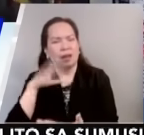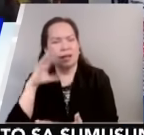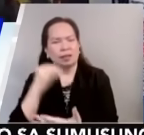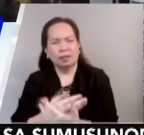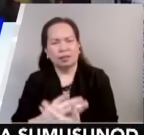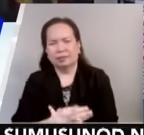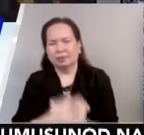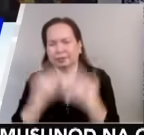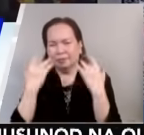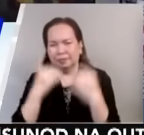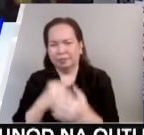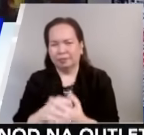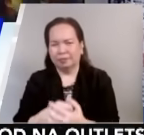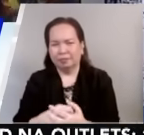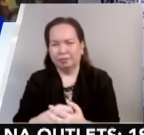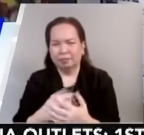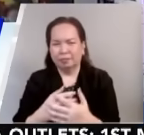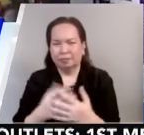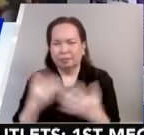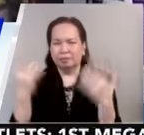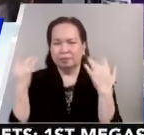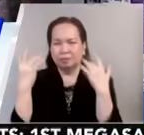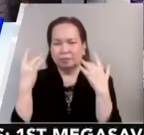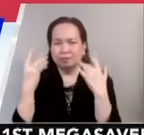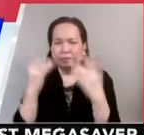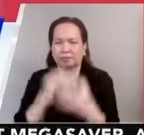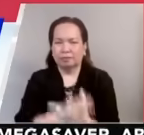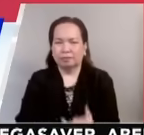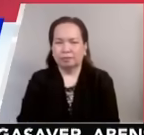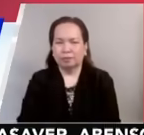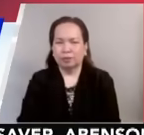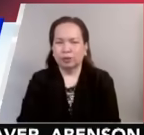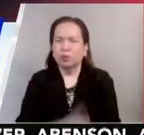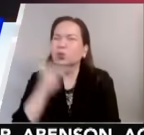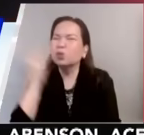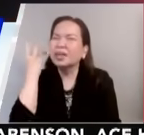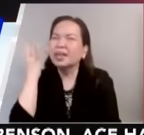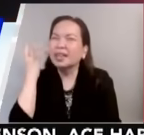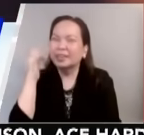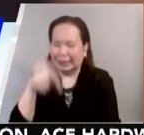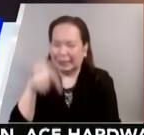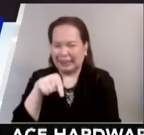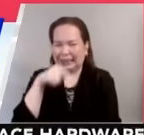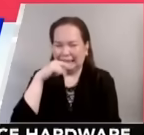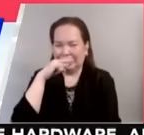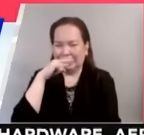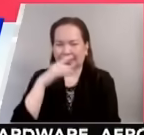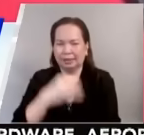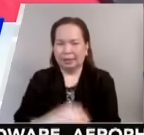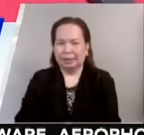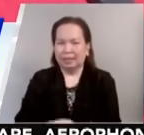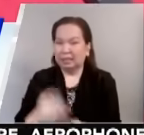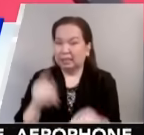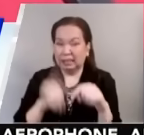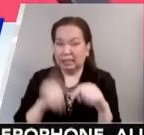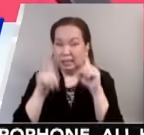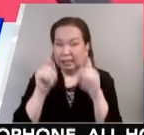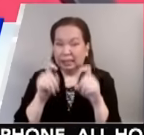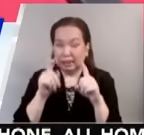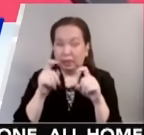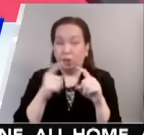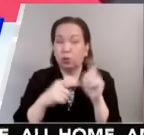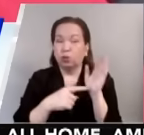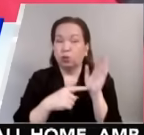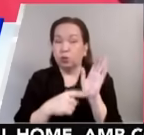Bakit sino ba maingay sa bahay siya rin bawal na bawal ditong magtesting ng paputok kaya sa mga cellphone video na lang